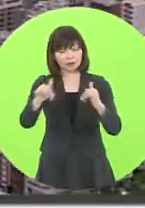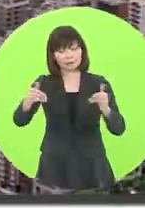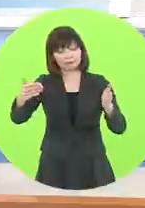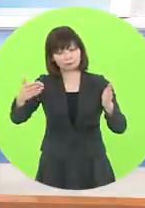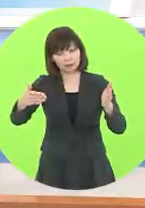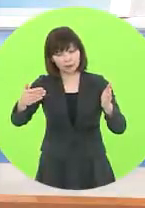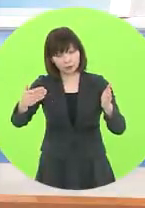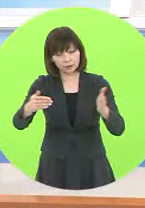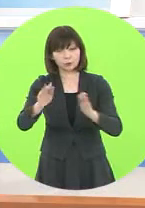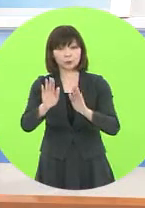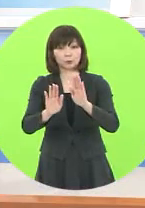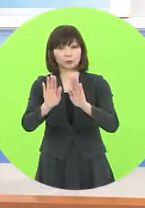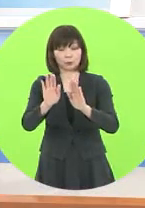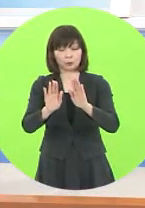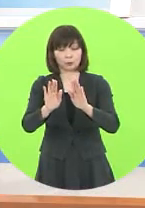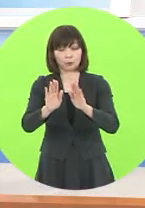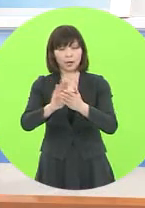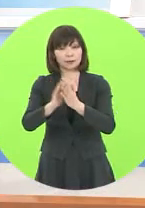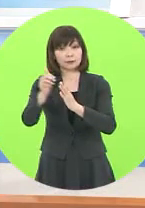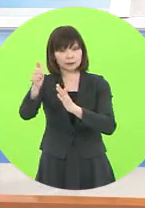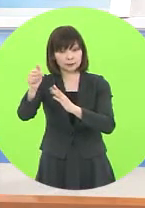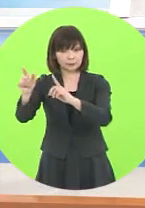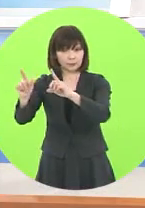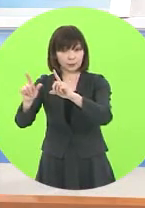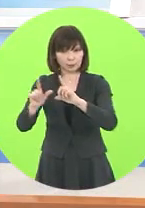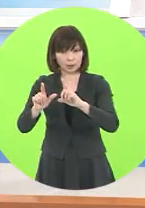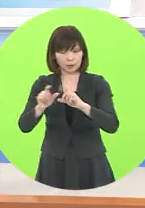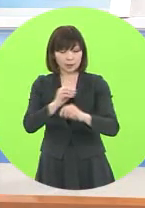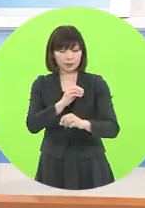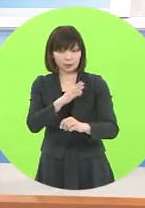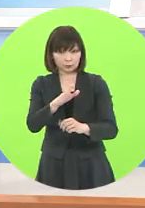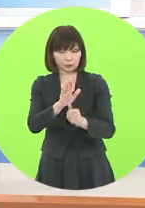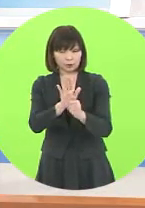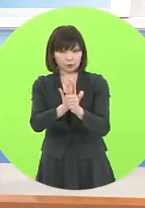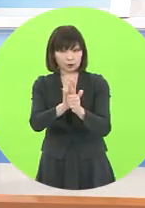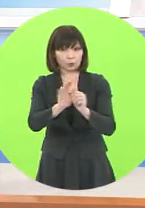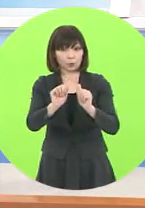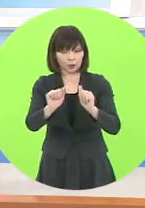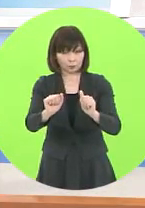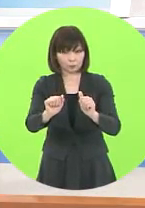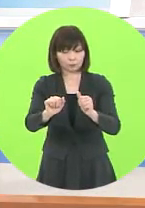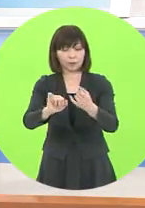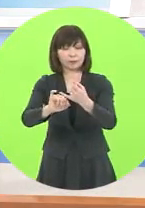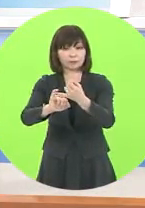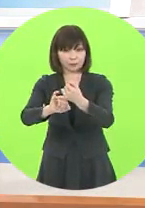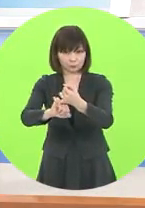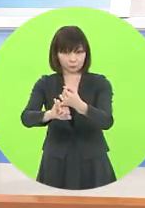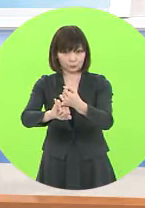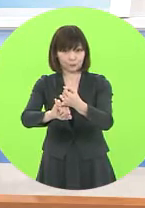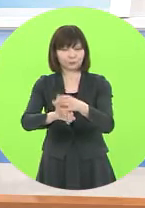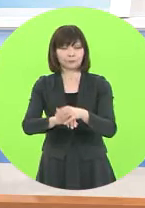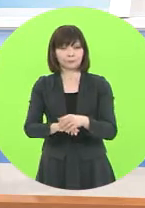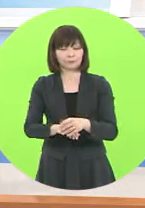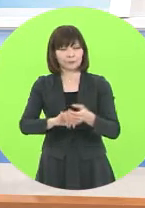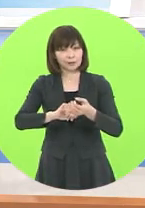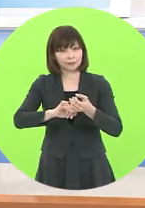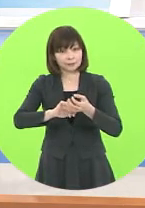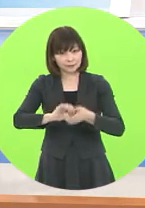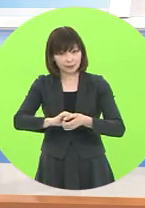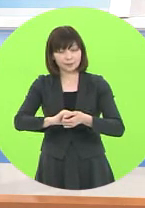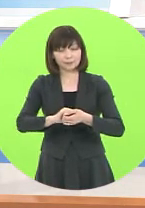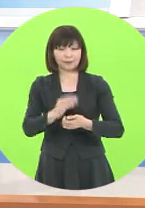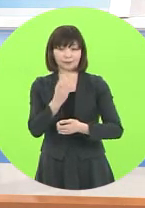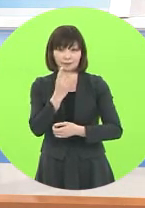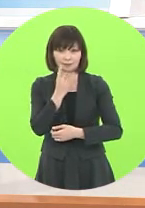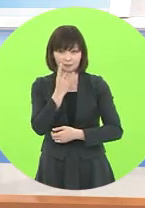が現実です。知事は答弁の中で、積極的な支援に取り組むと約束しています。ぜひその手腕に期待した